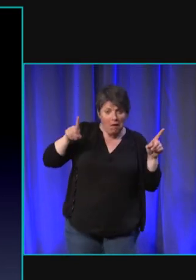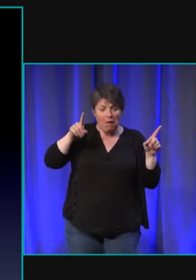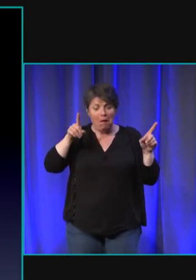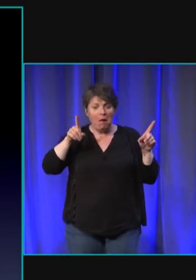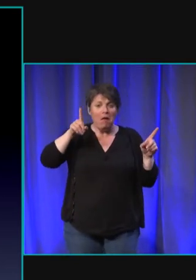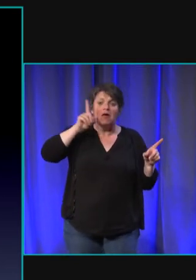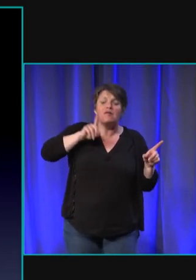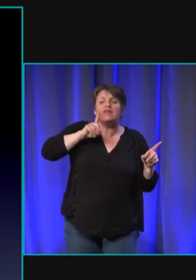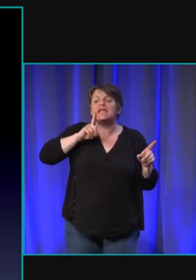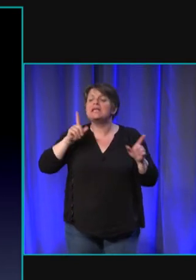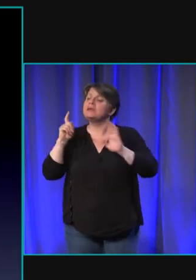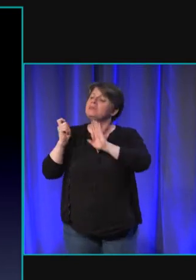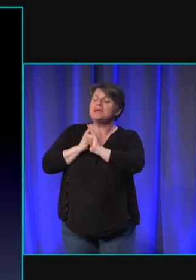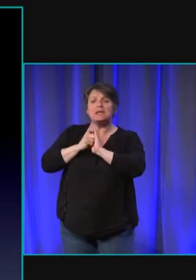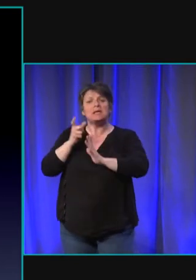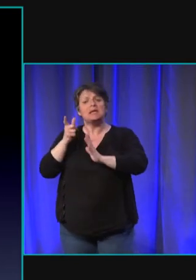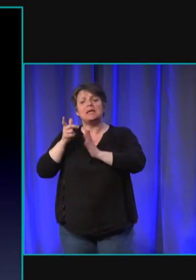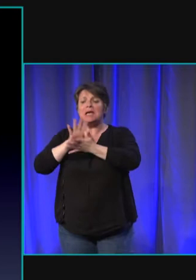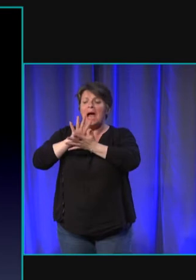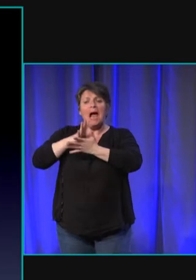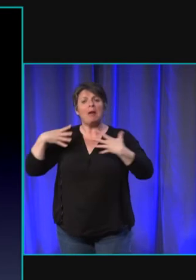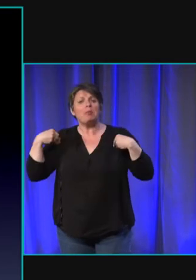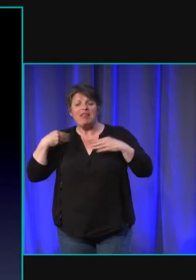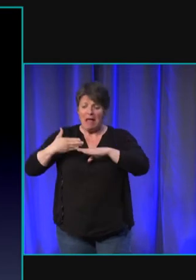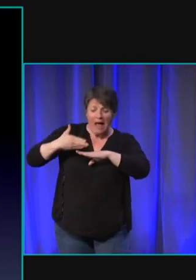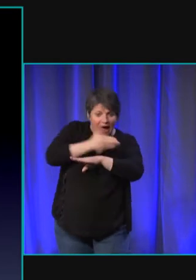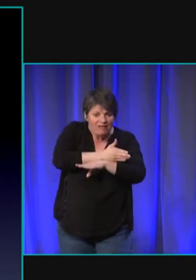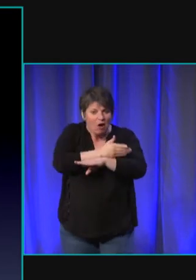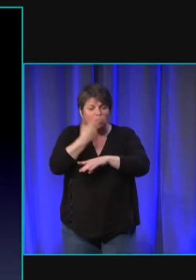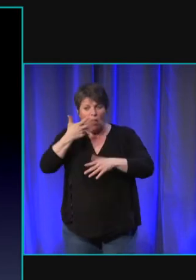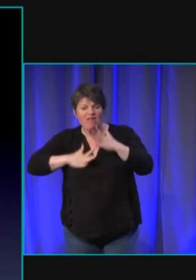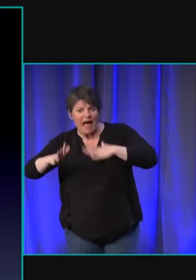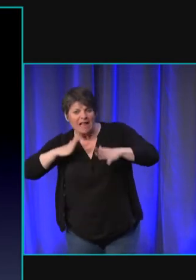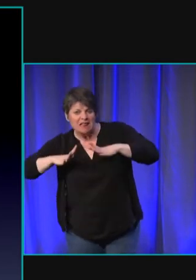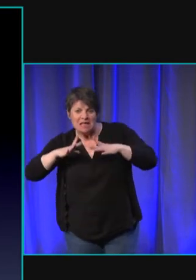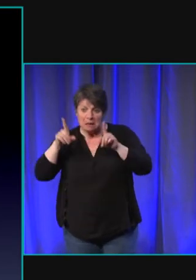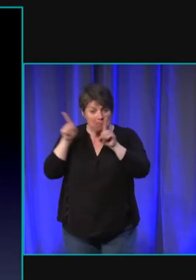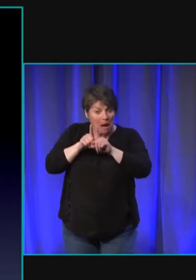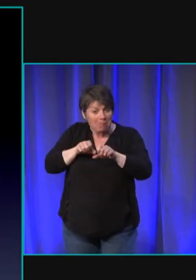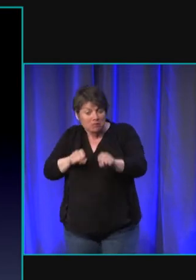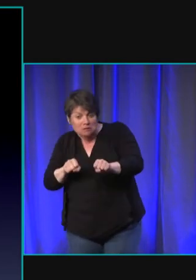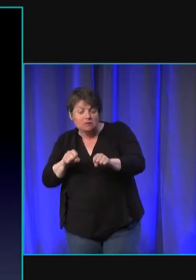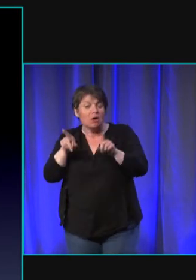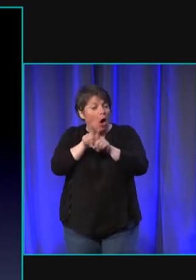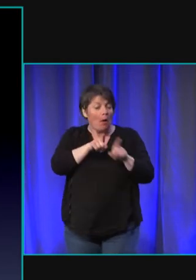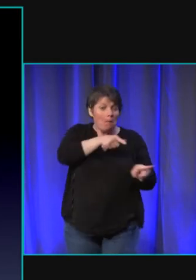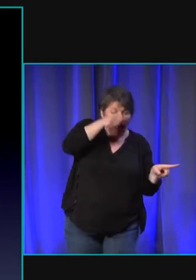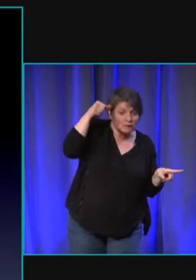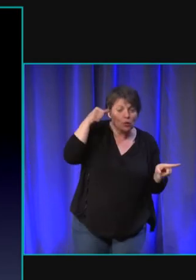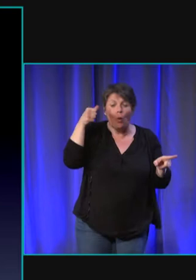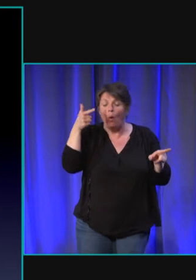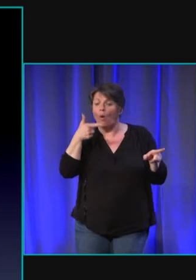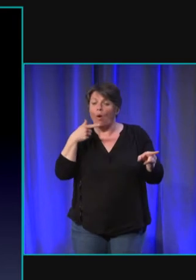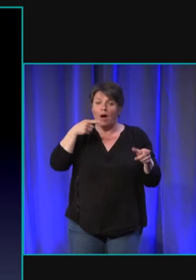une fille prépubère a la même capacité de résistance à la fatigue qu'un garçon prépubère? Quelle est l'influence